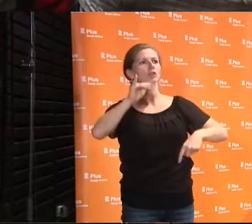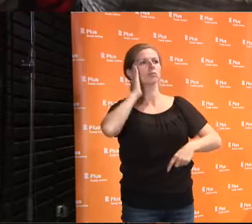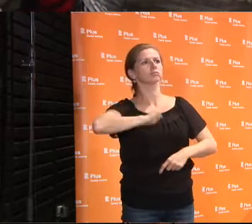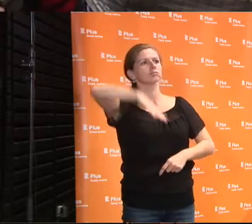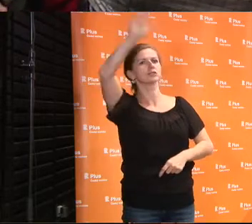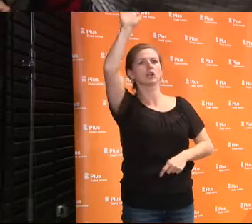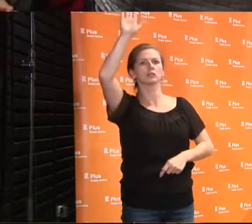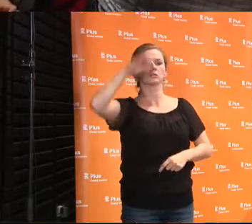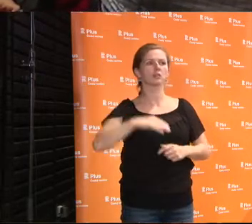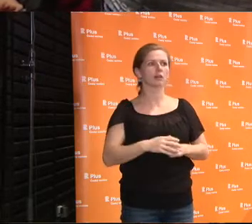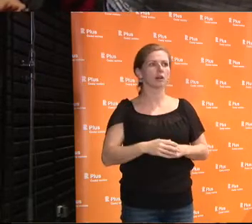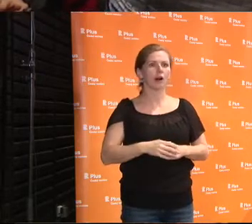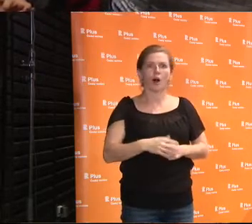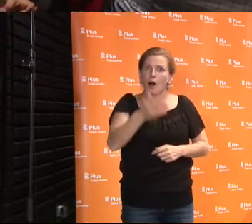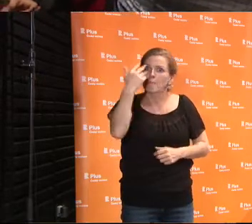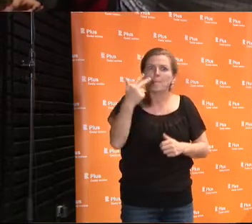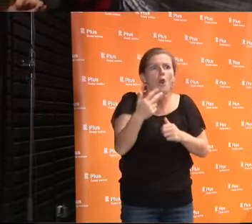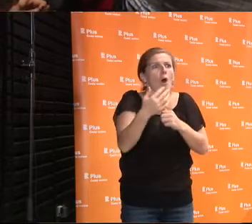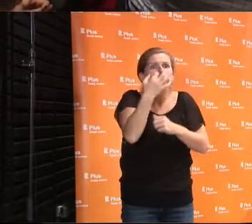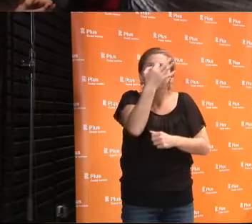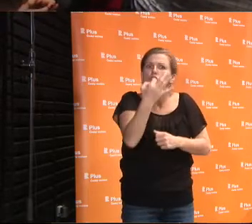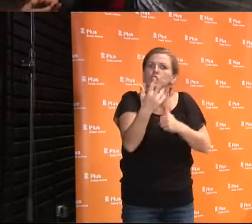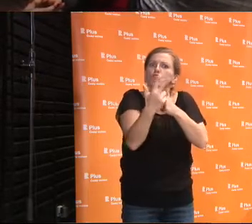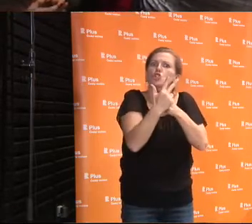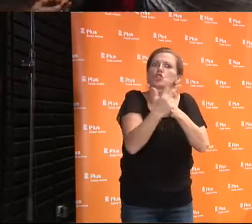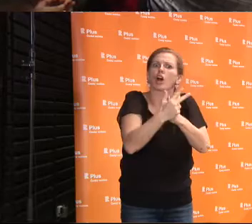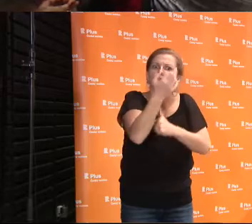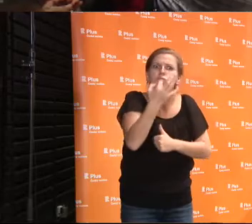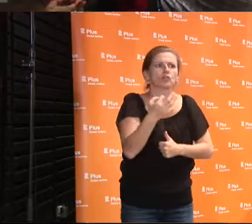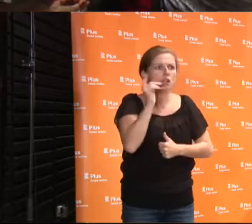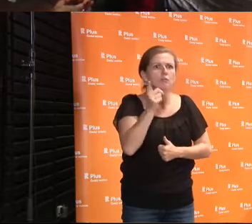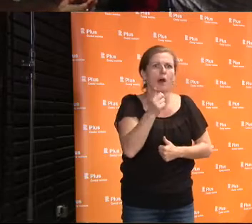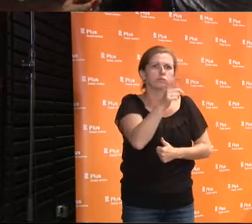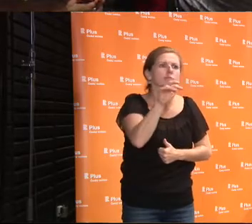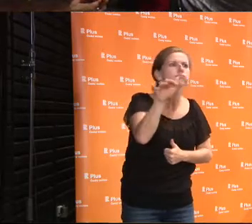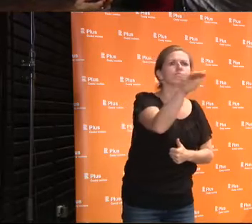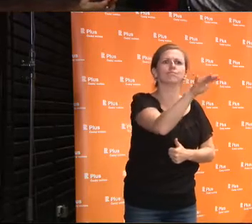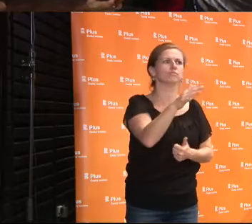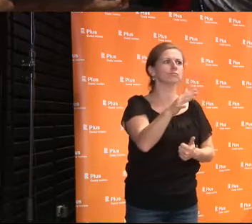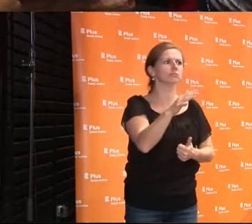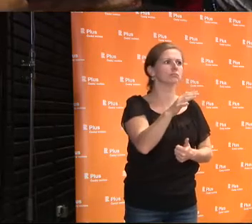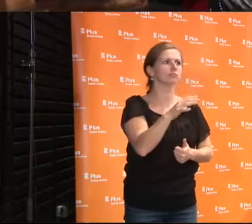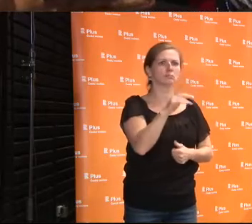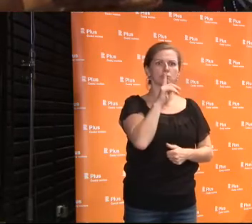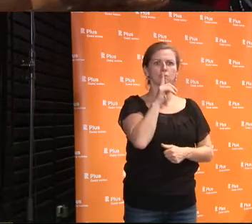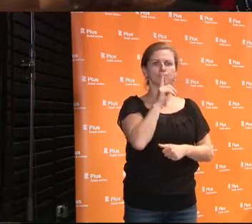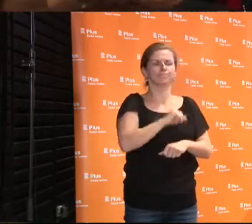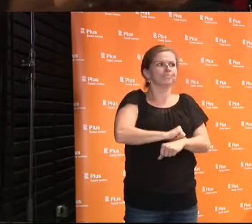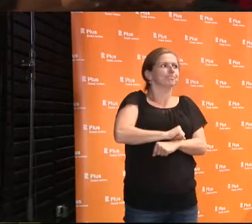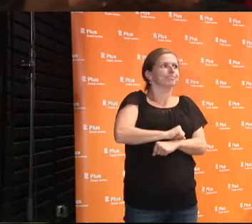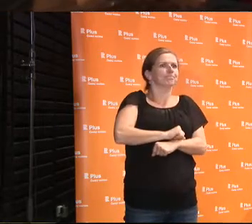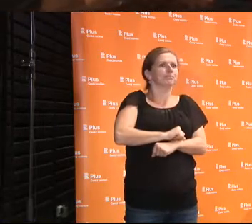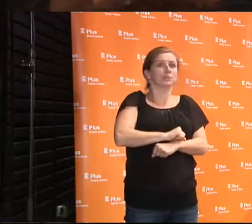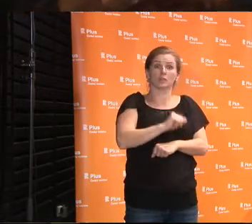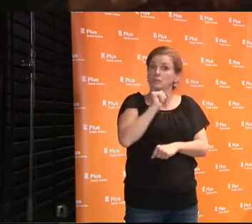se. Bylo vás 13%, tak musí tady být zatím pro posluchače na rozhlasových vlnách. Nikdo se k tomu nechce přihlásit, že se